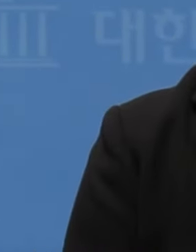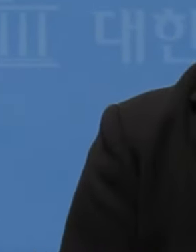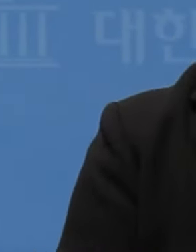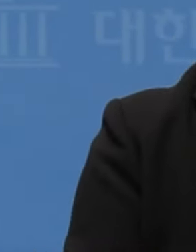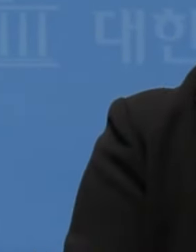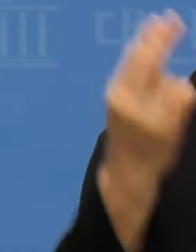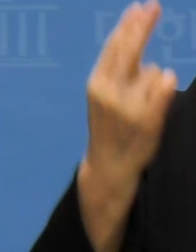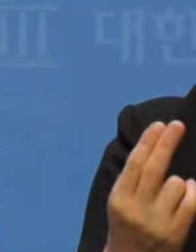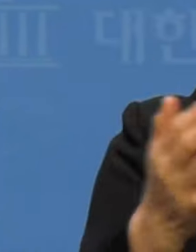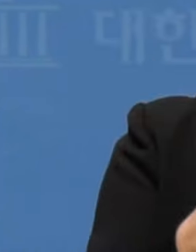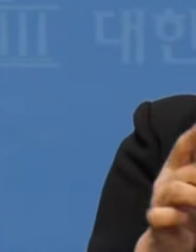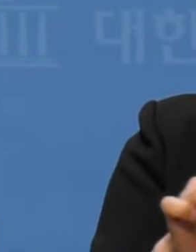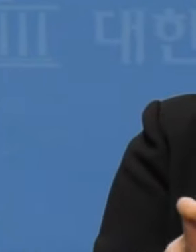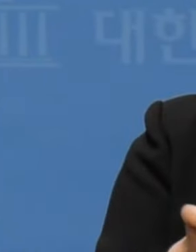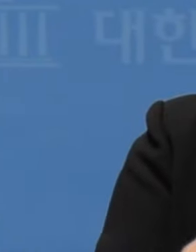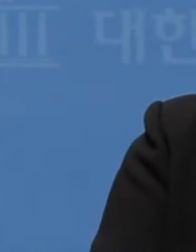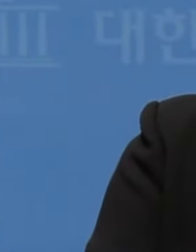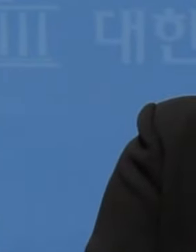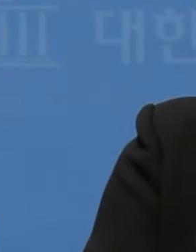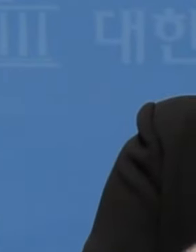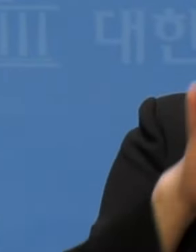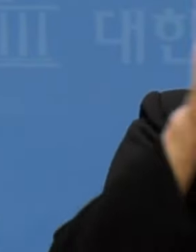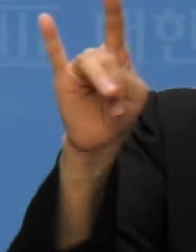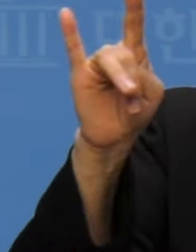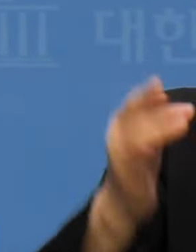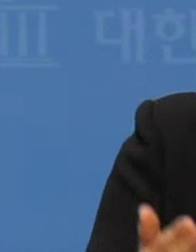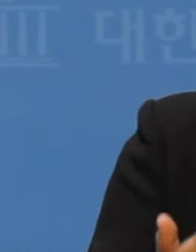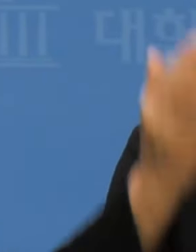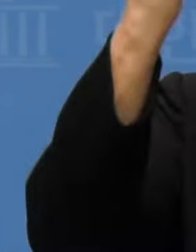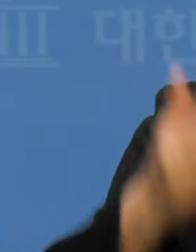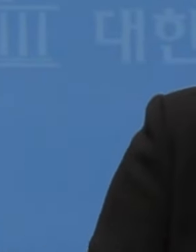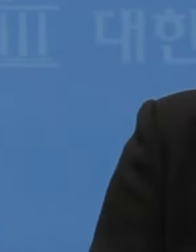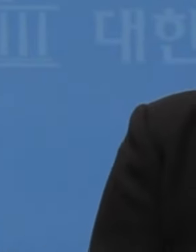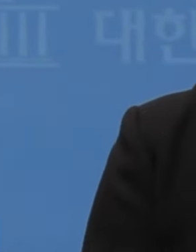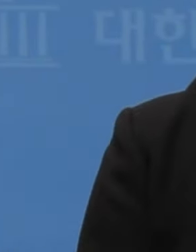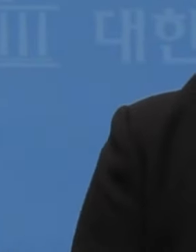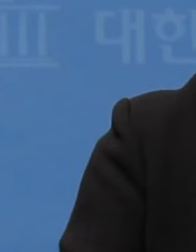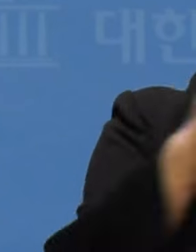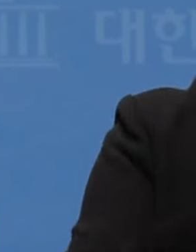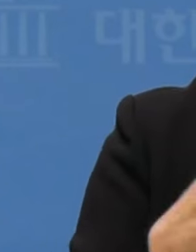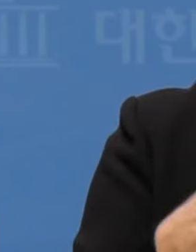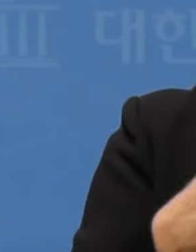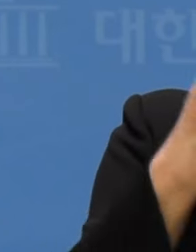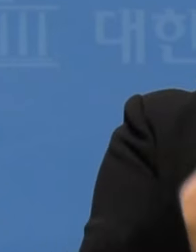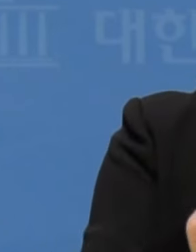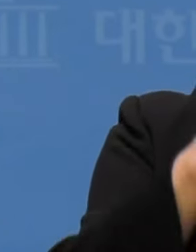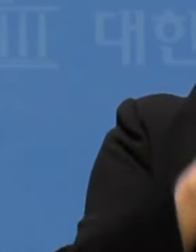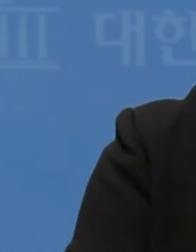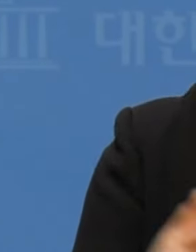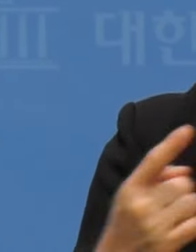기존 대비 형량 22배 넘게 증가한 것입니다. 우리도 법안 개정을